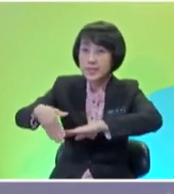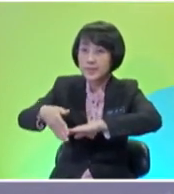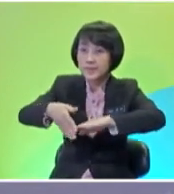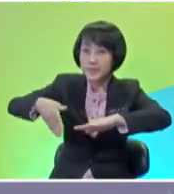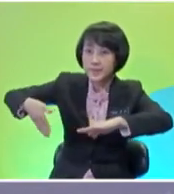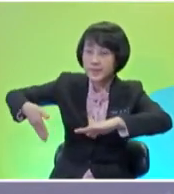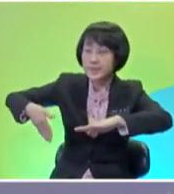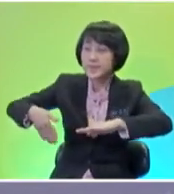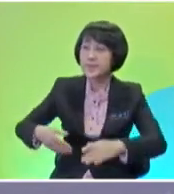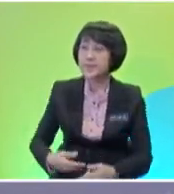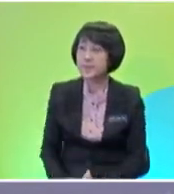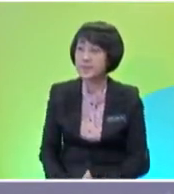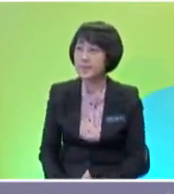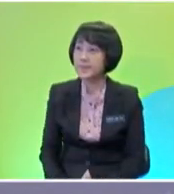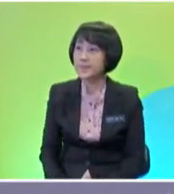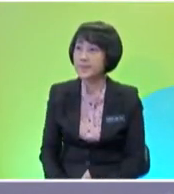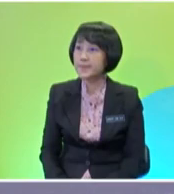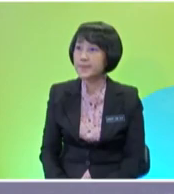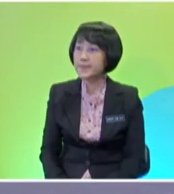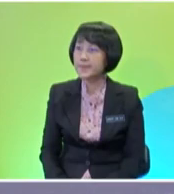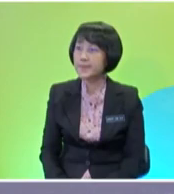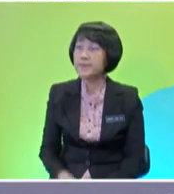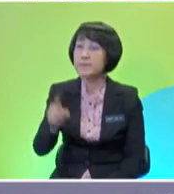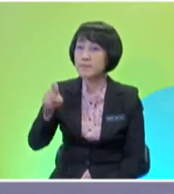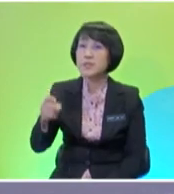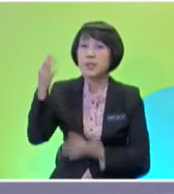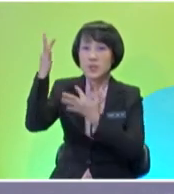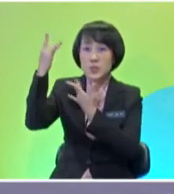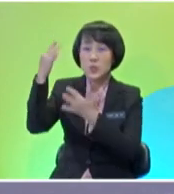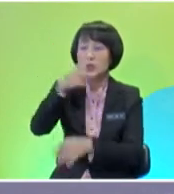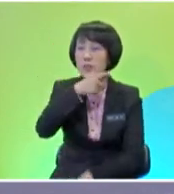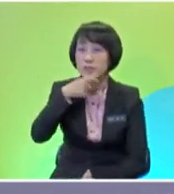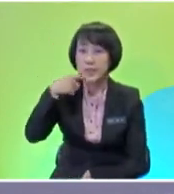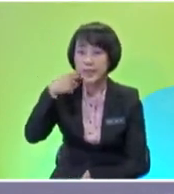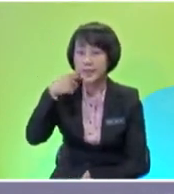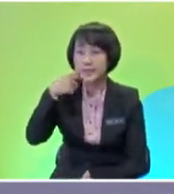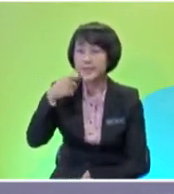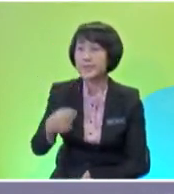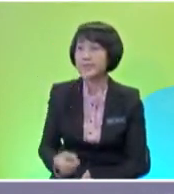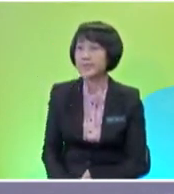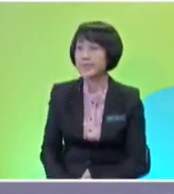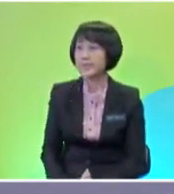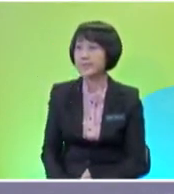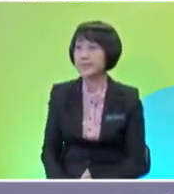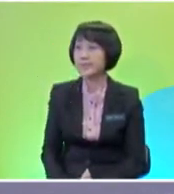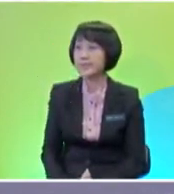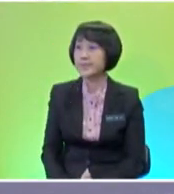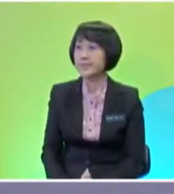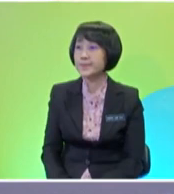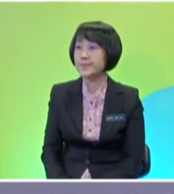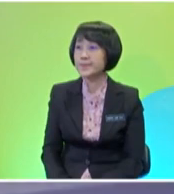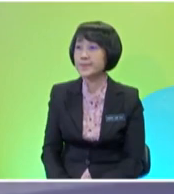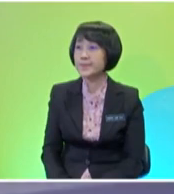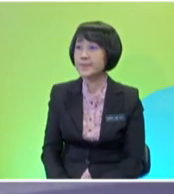Okey. Kalau kita tak biarkan dia kering, nanti dia boleh sengit, cikgu. Ya, betul. Okey, betul. Sisi seterusnya,